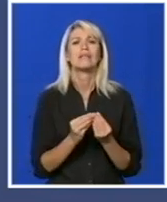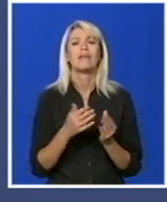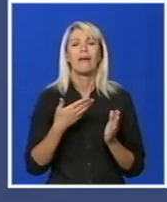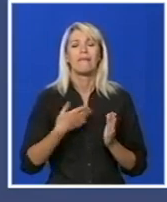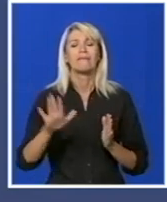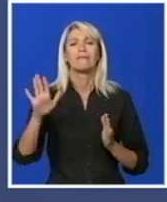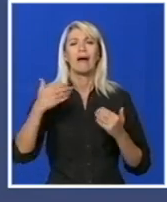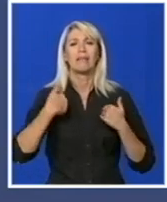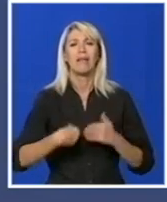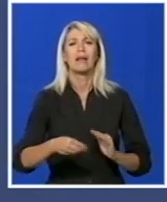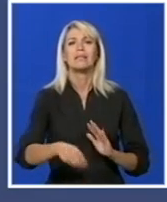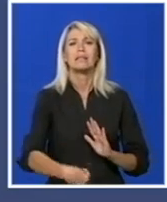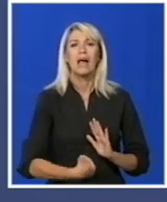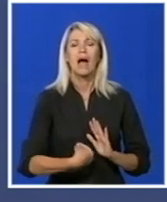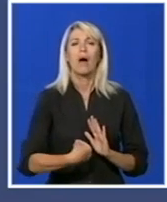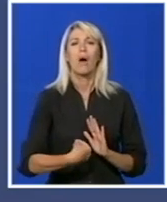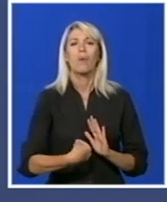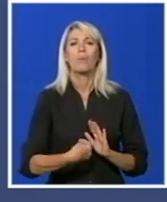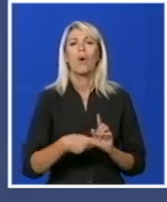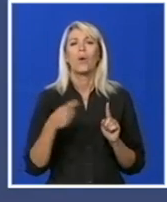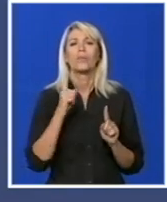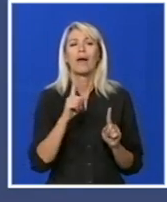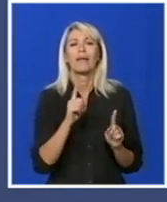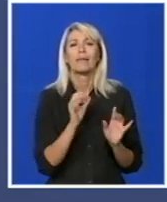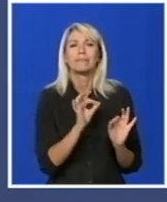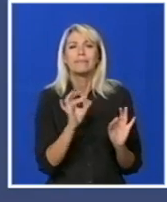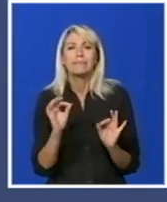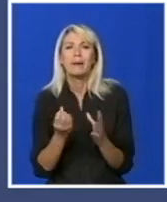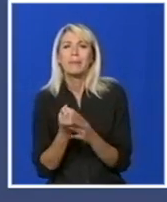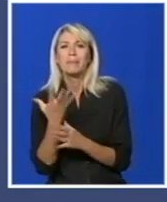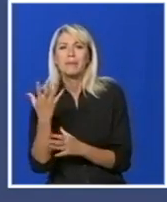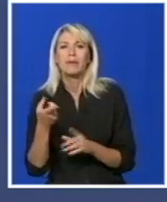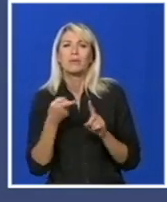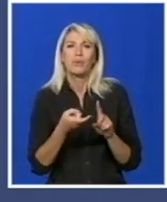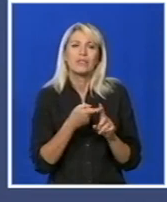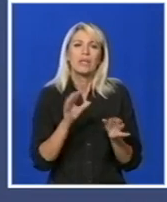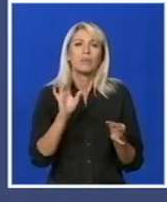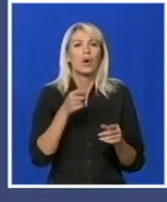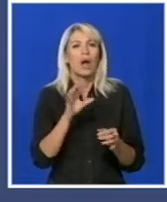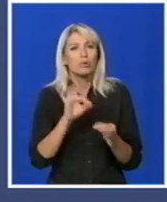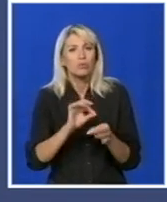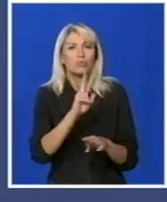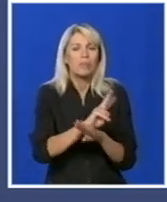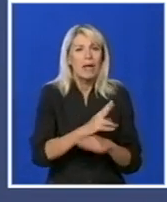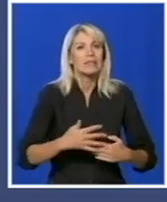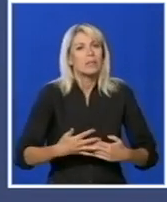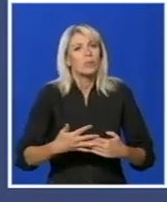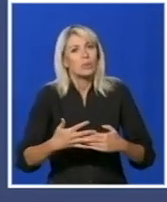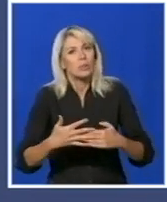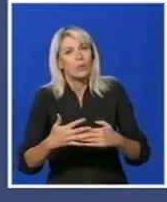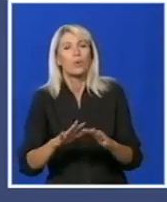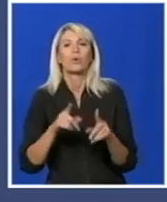vantelesne oplodnje na neki način nisu u prirodnom toku i vezano i za trudnoću i za održavanje trudnoće. Zbog